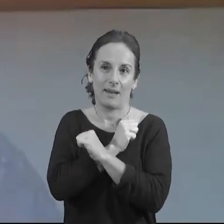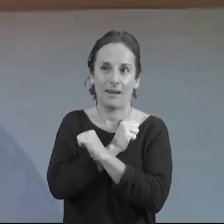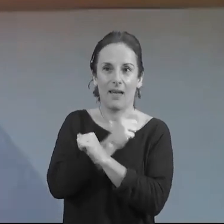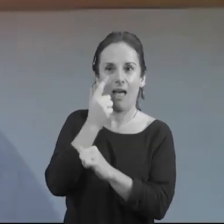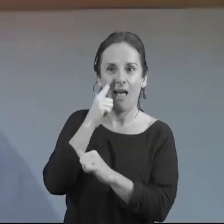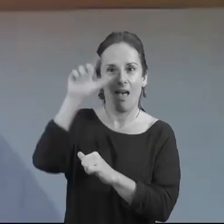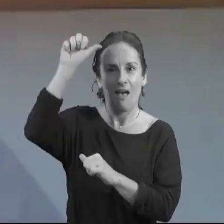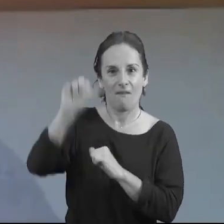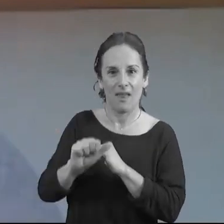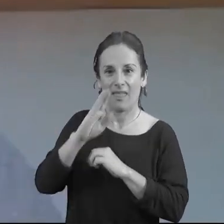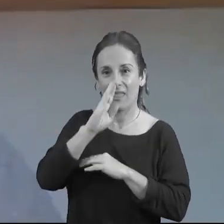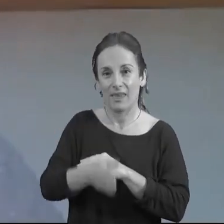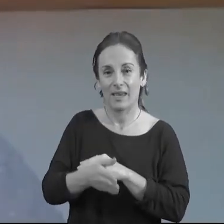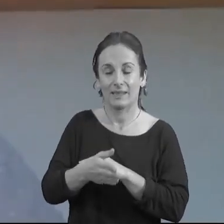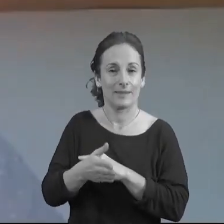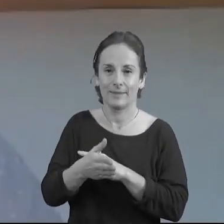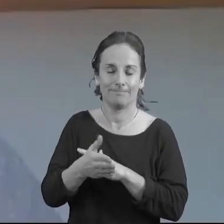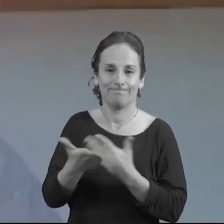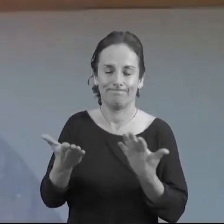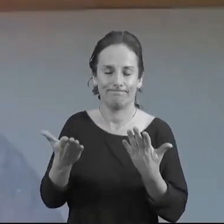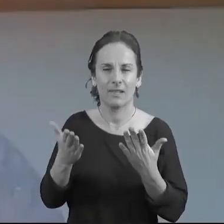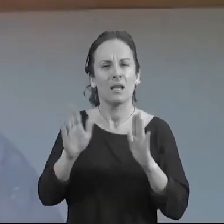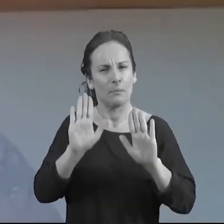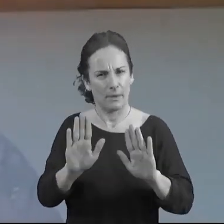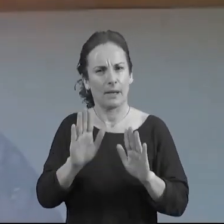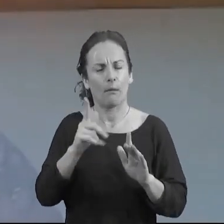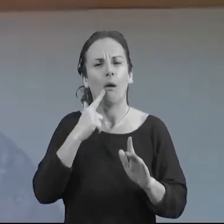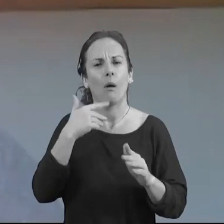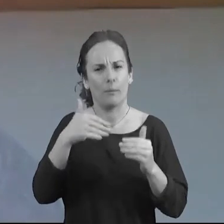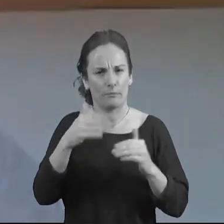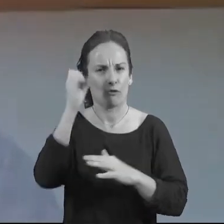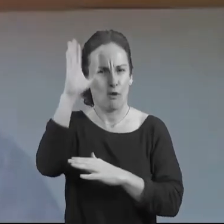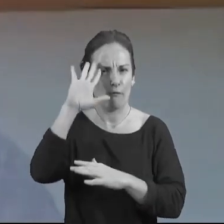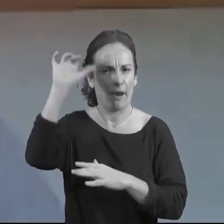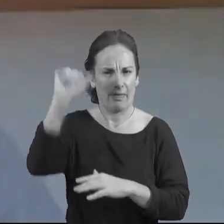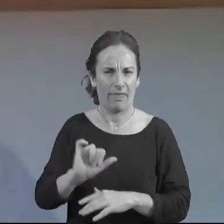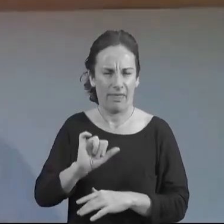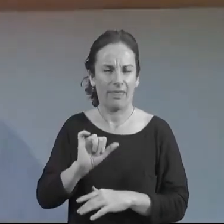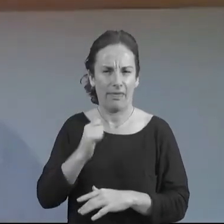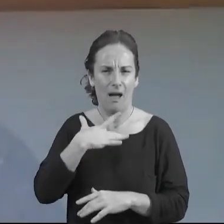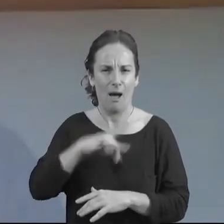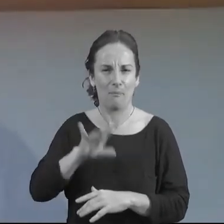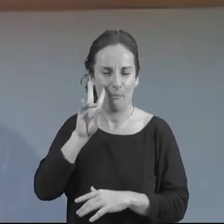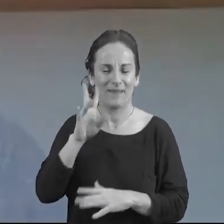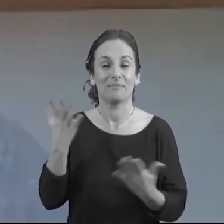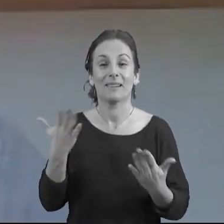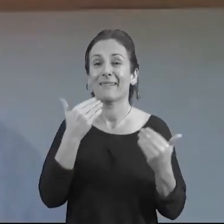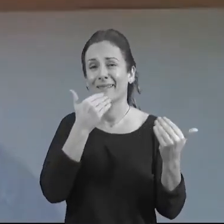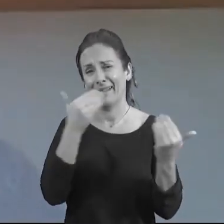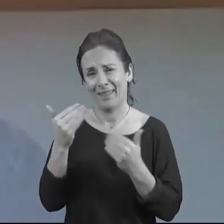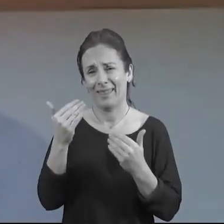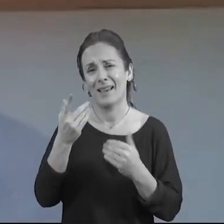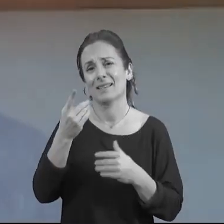però disfrutareu igual d'aquesta conferència d'Ana Gracia Trujillo, que muchas gracias por la paciencia